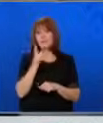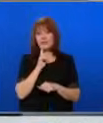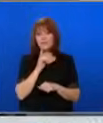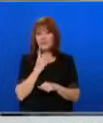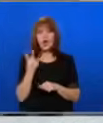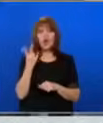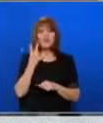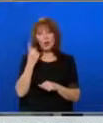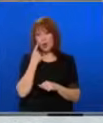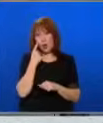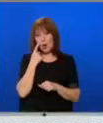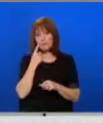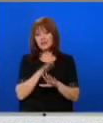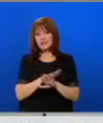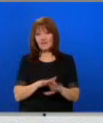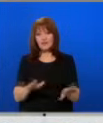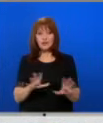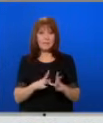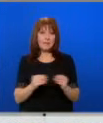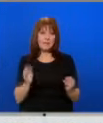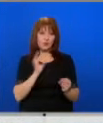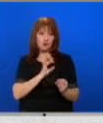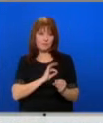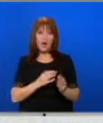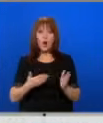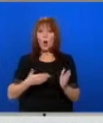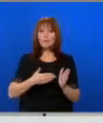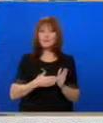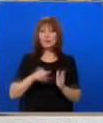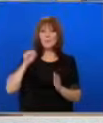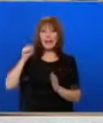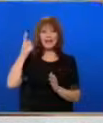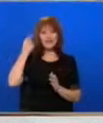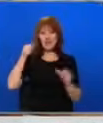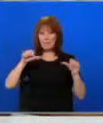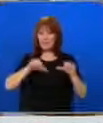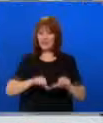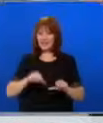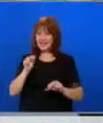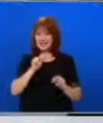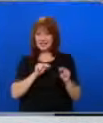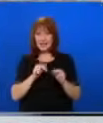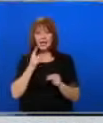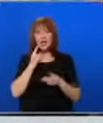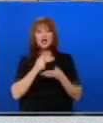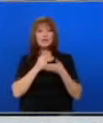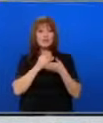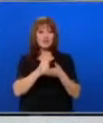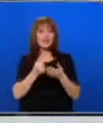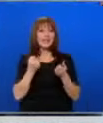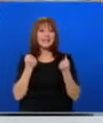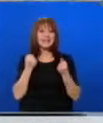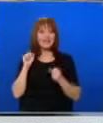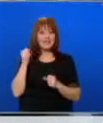И вторият опит завърши с неуспех. Опозиционните партии, които вчера провалиха заседанието и бюджетите на Здравната каса и